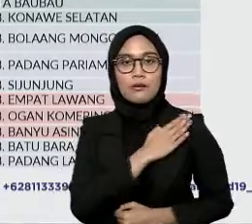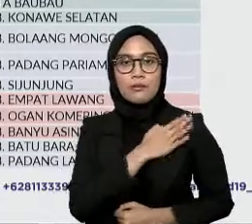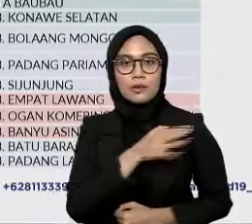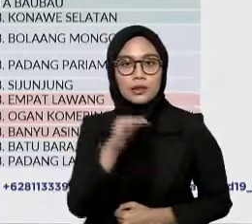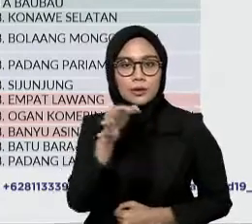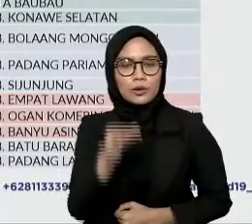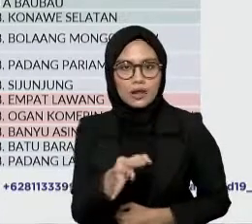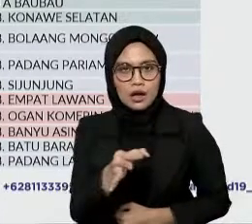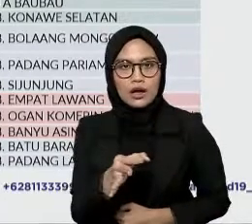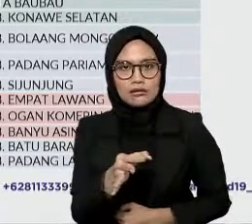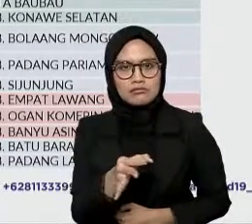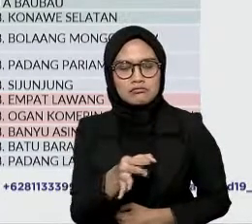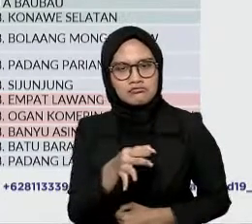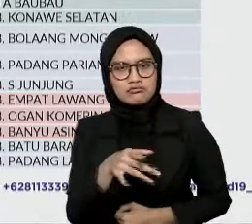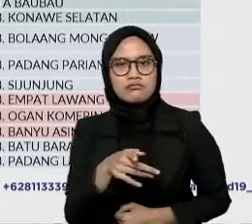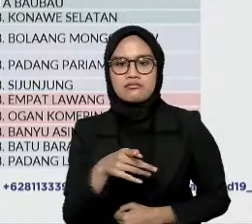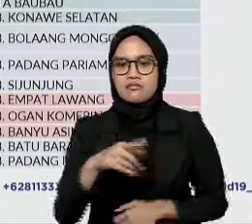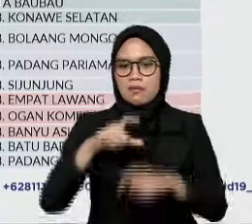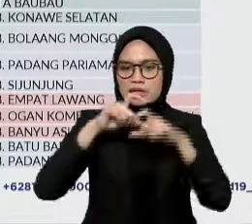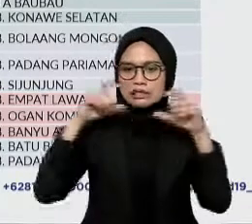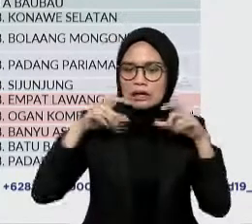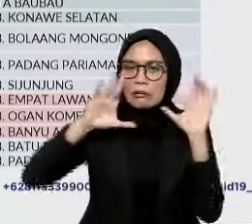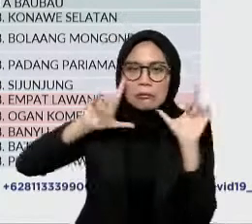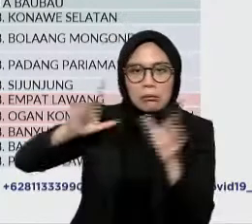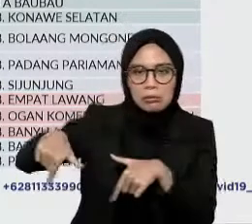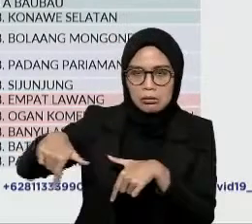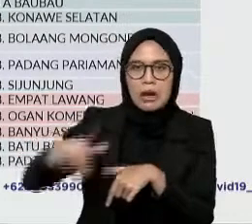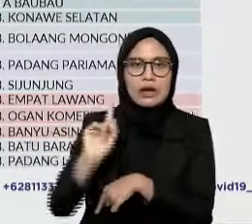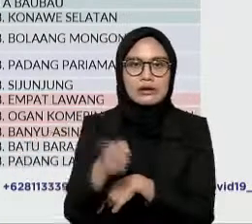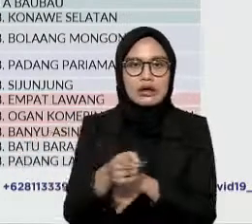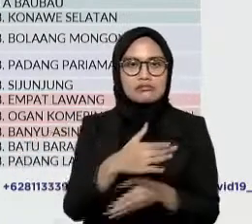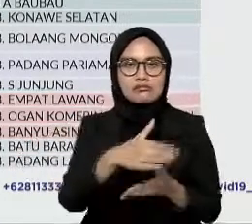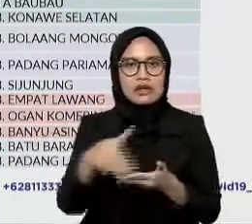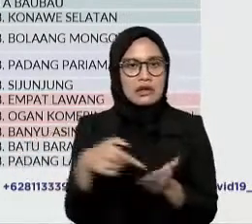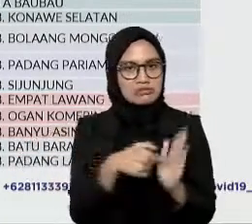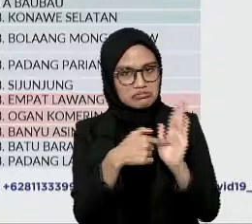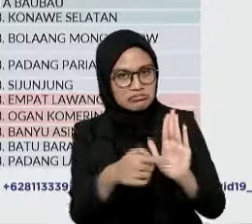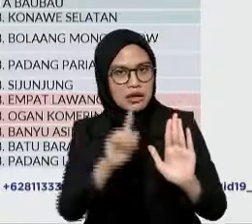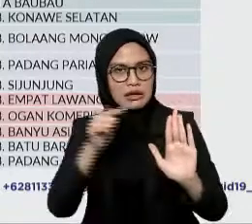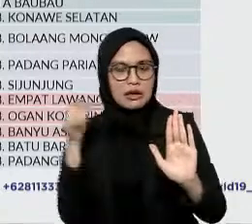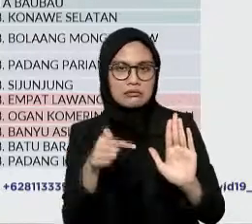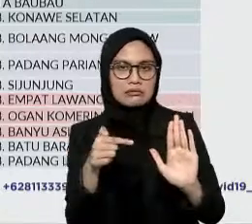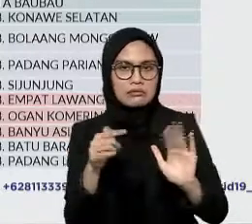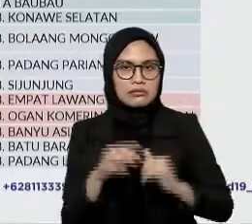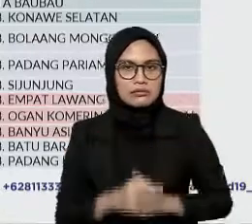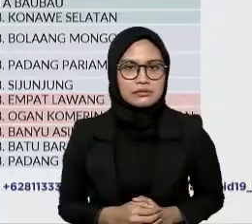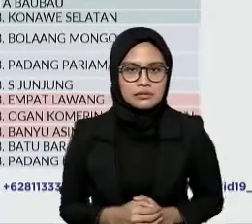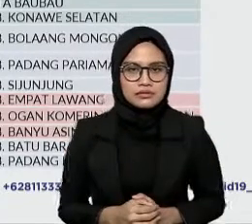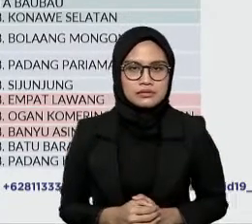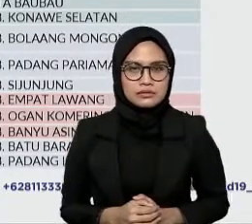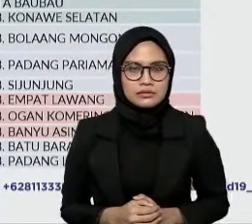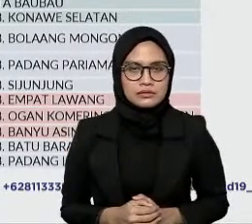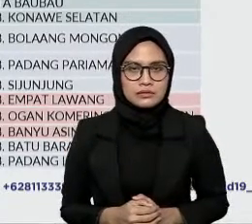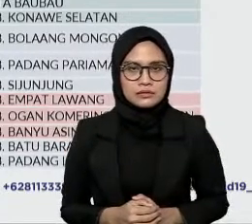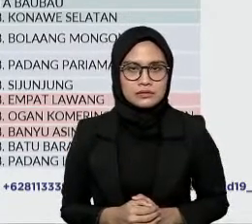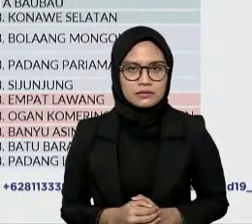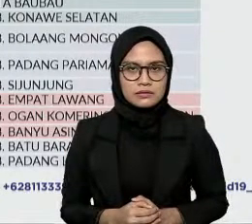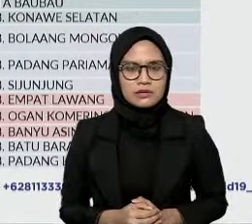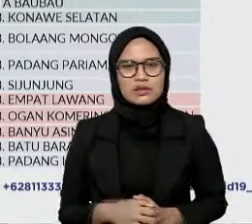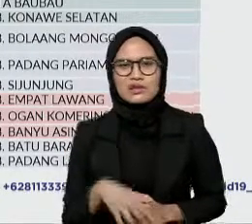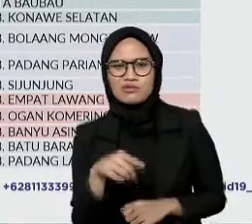kota yang tidak patuh memakai masker. Data menunjukkan bahwa pada kabupaten kota ini hanya kurang